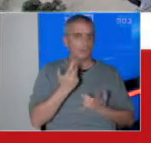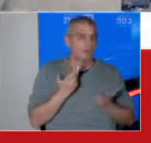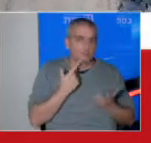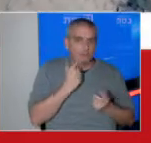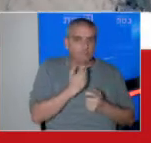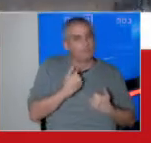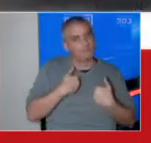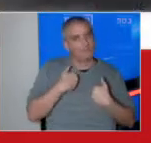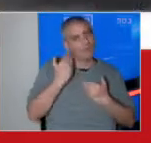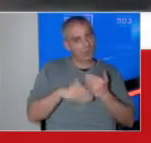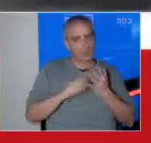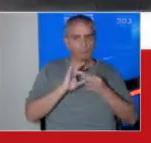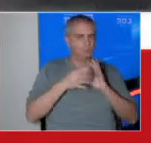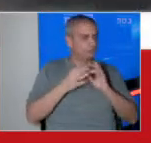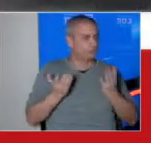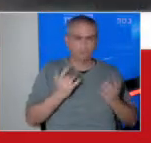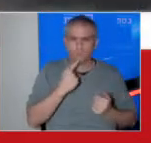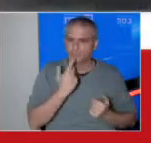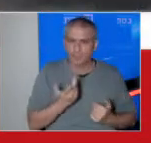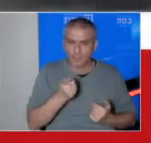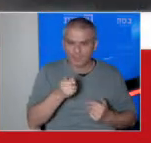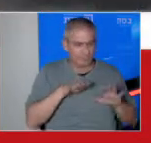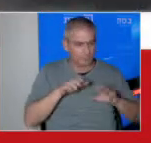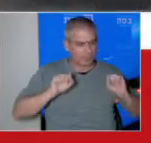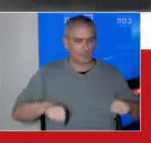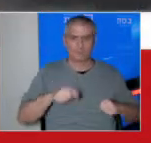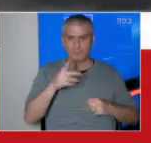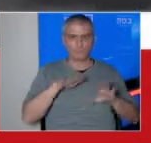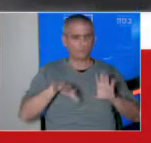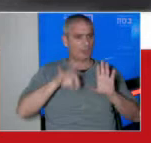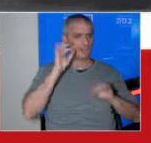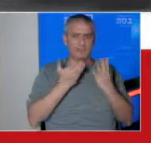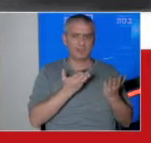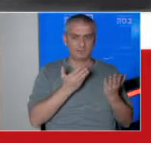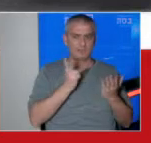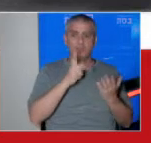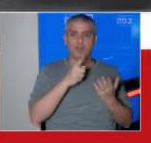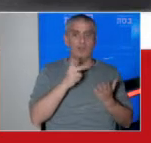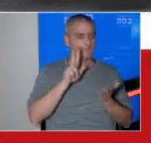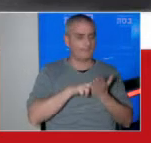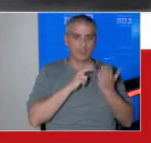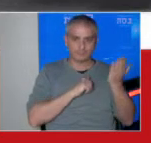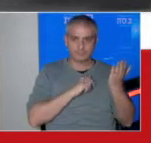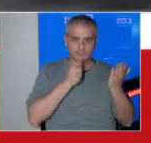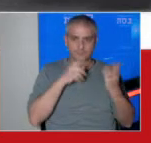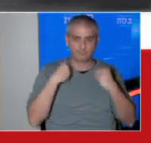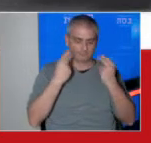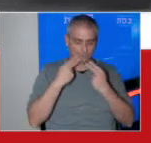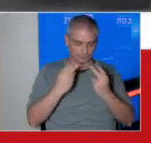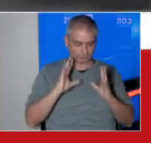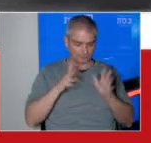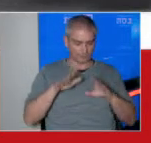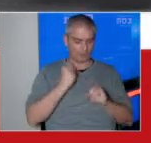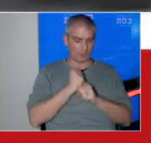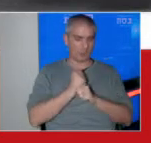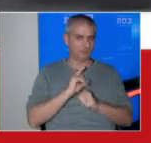של, תדע, אנחנו האחרונים בשרשרת המזון, מה זאת אומרת? אתם ממשלה ריבונית, אתם ממשלה נבחרת, יש לכם את בגץ, שאתם צריכים לתת לו תשובה למה הממשלה